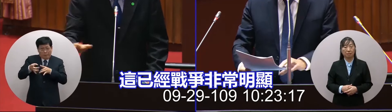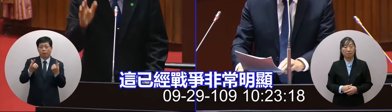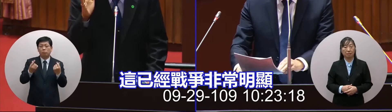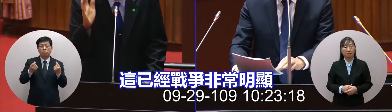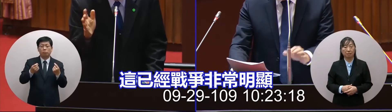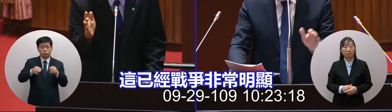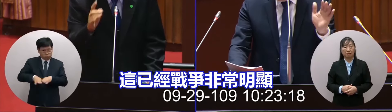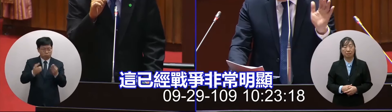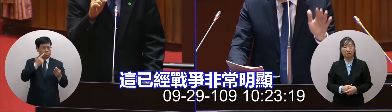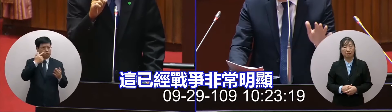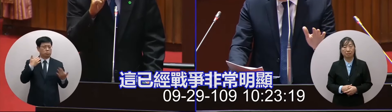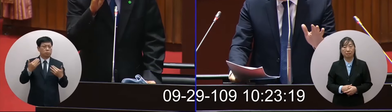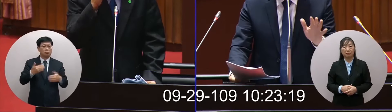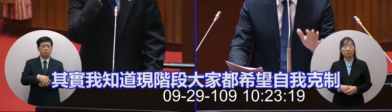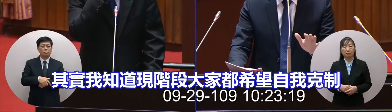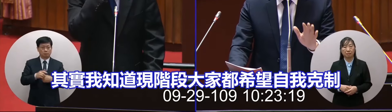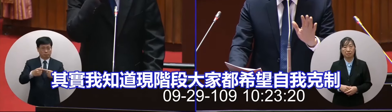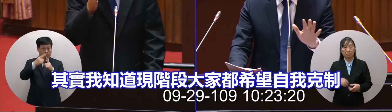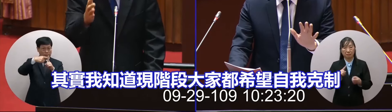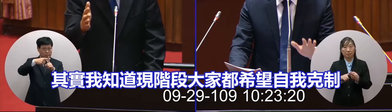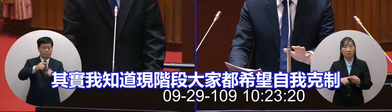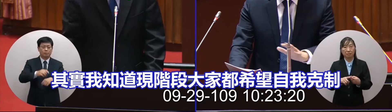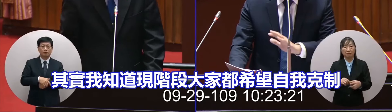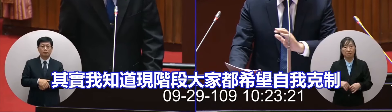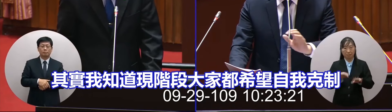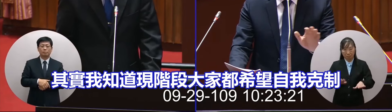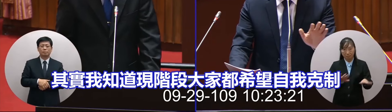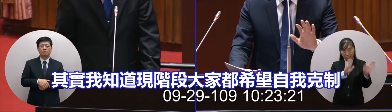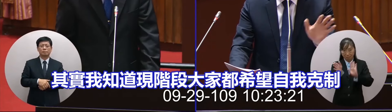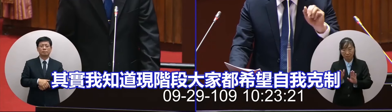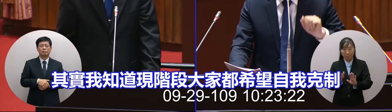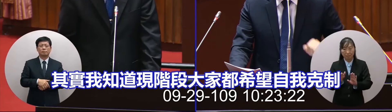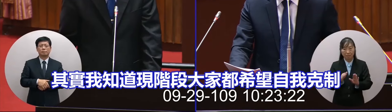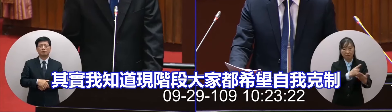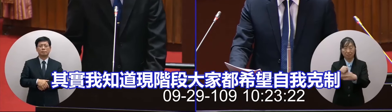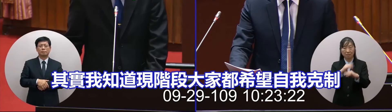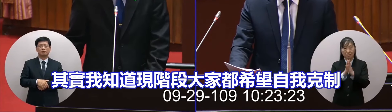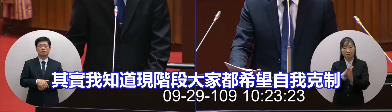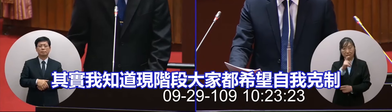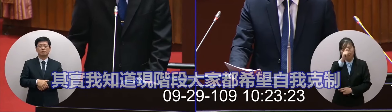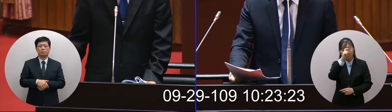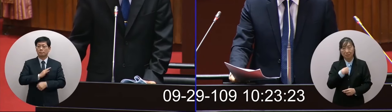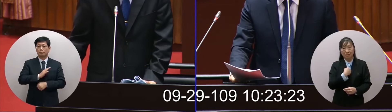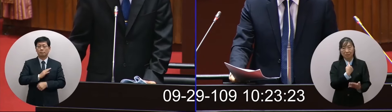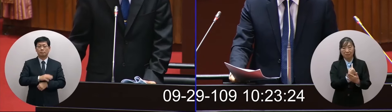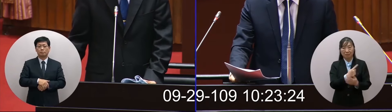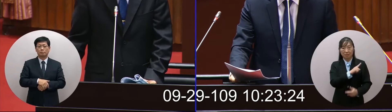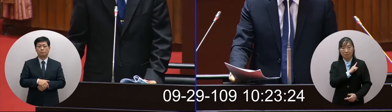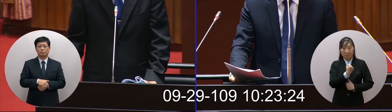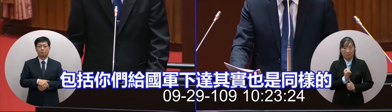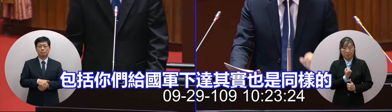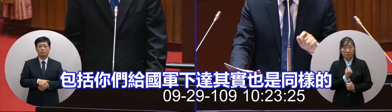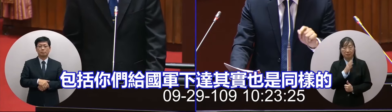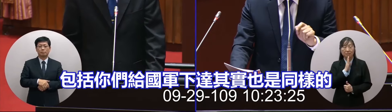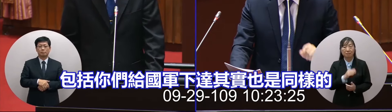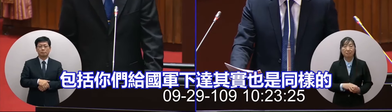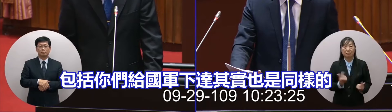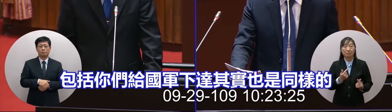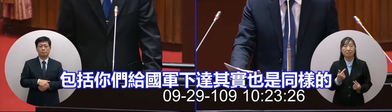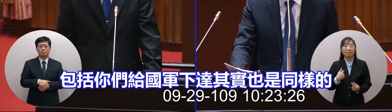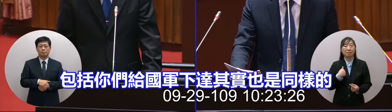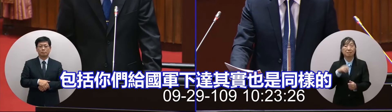击，这已经战争状态非常明显。那是 所以，其实我知道现阶段大家都希望自我克制， 是不一样的， 对不对？包括你